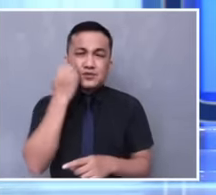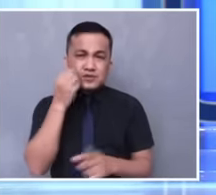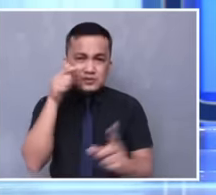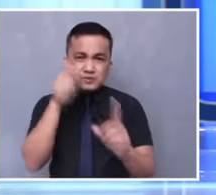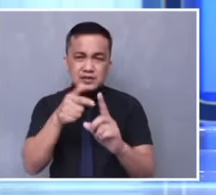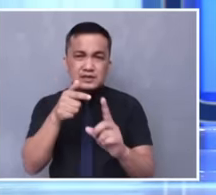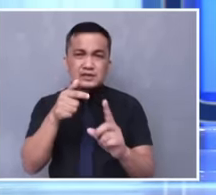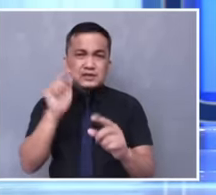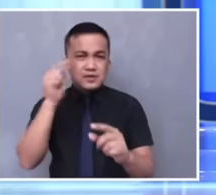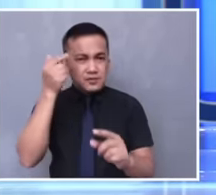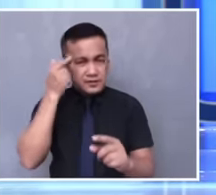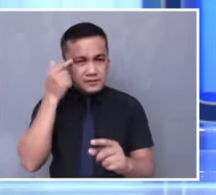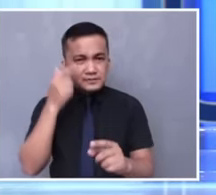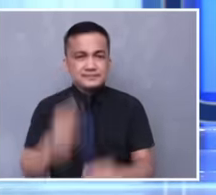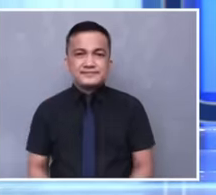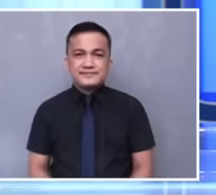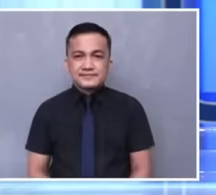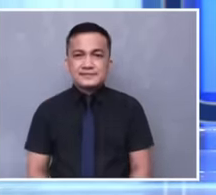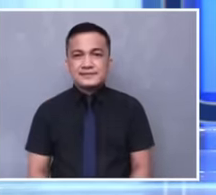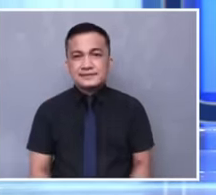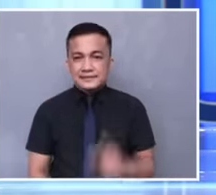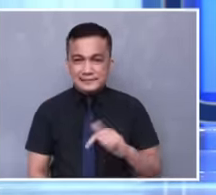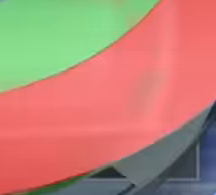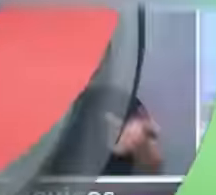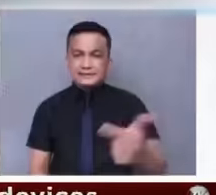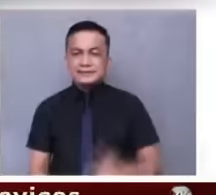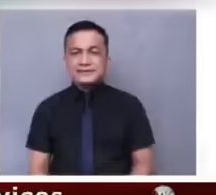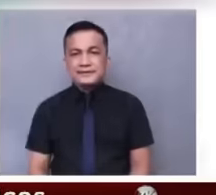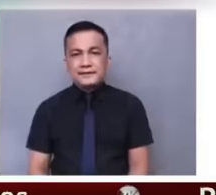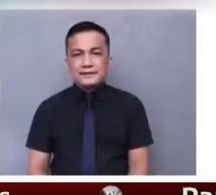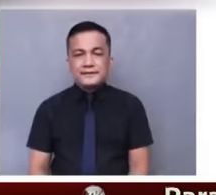gobyerno. Nagpapatrol, Vivian Gulia.